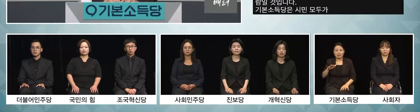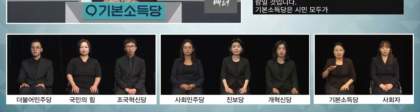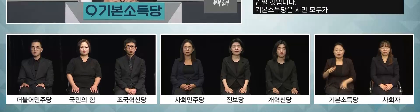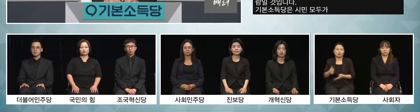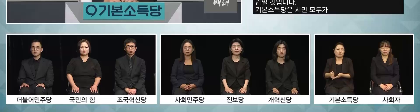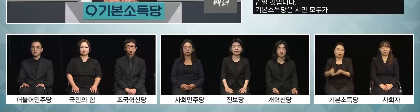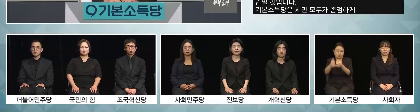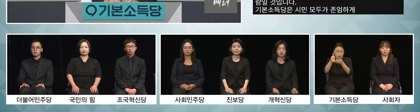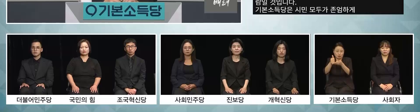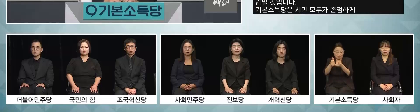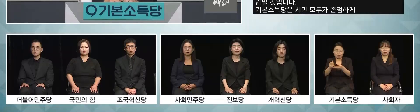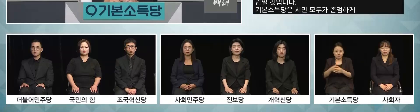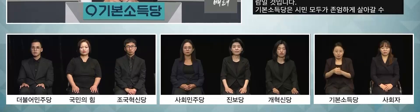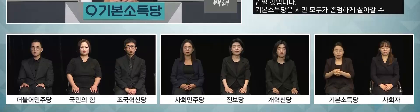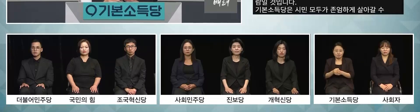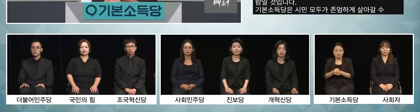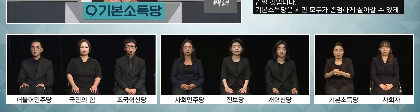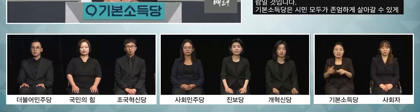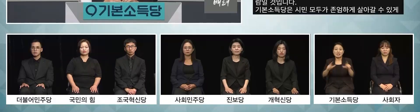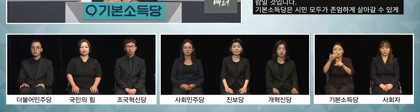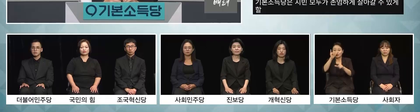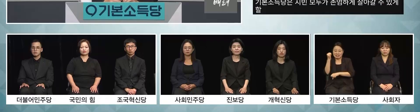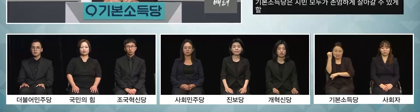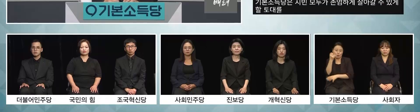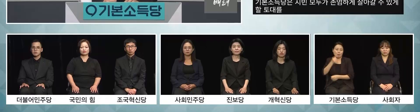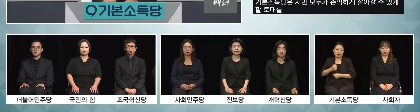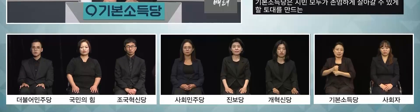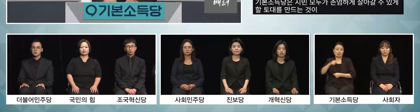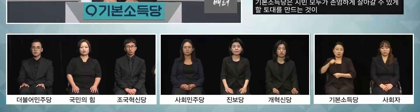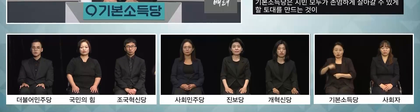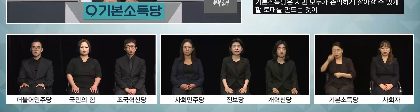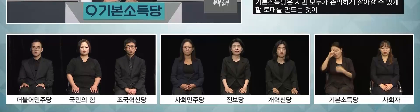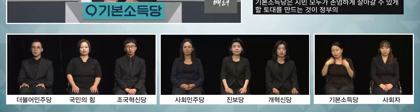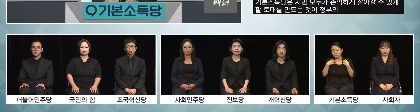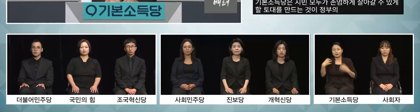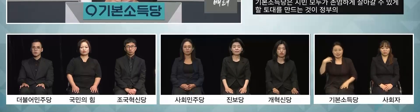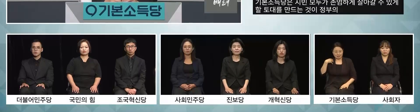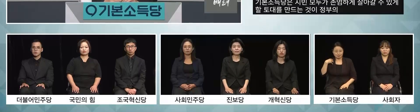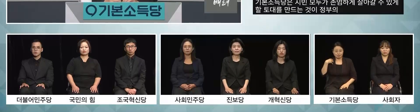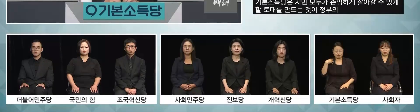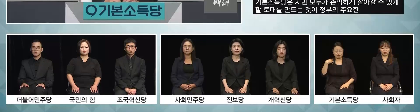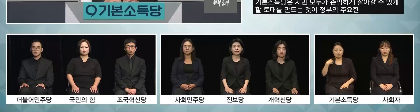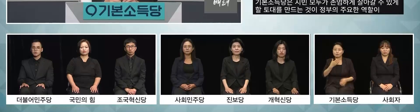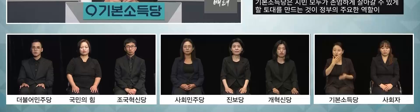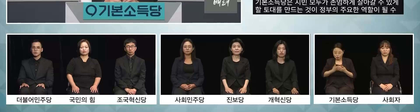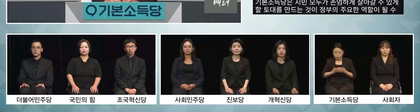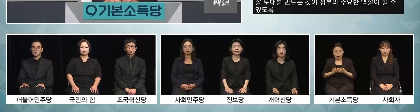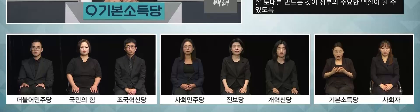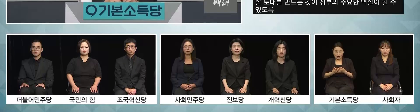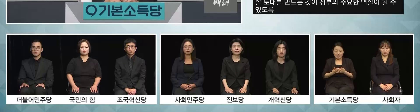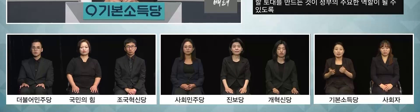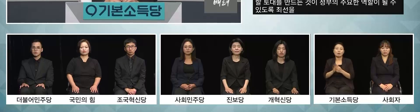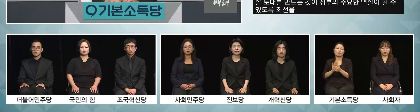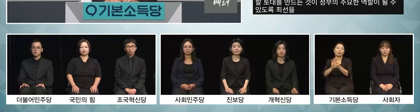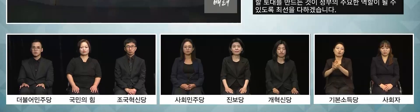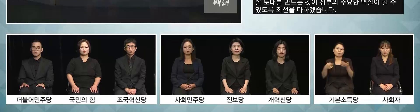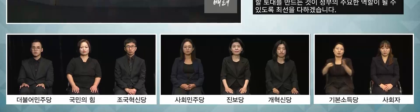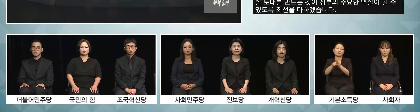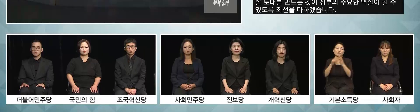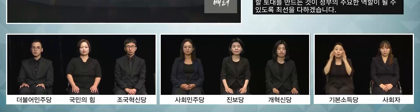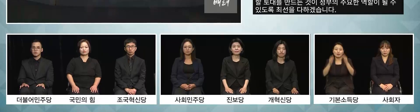존엄하게 살아갈 수 있게 할 토대를 만드는 것이 정부의 주요한 역할이 될 수 있도록 최선을 다하겠습니다.